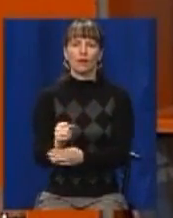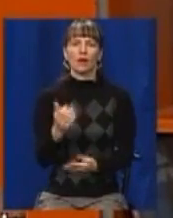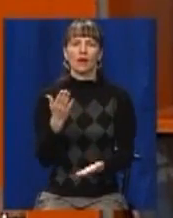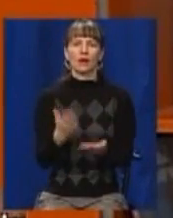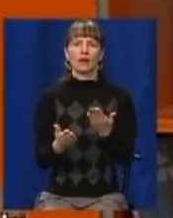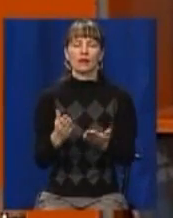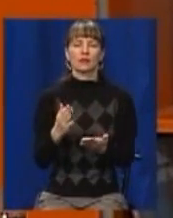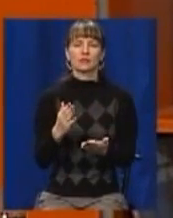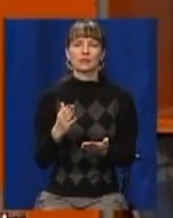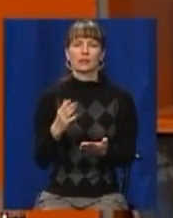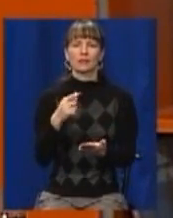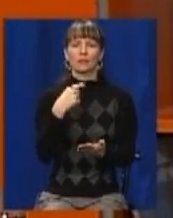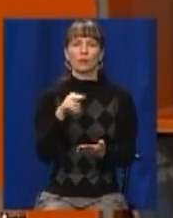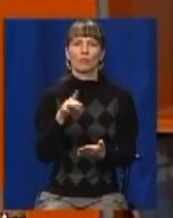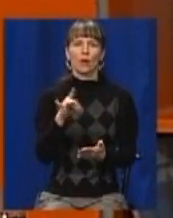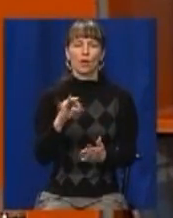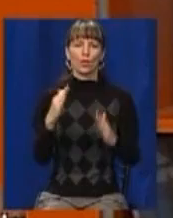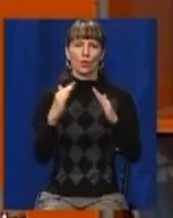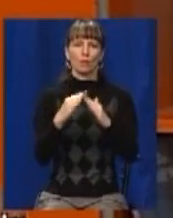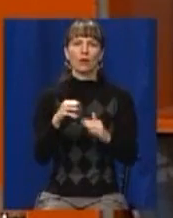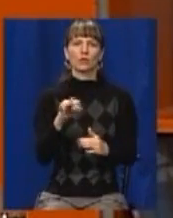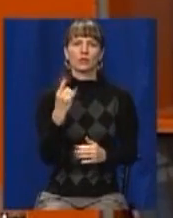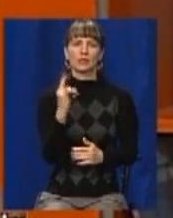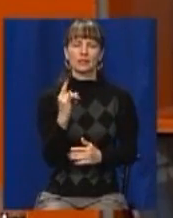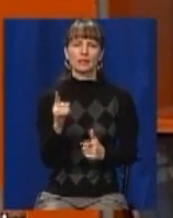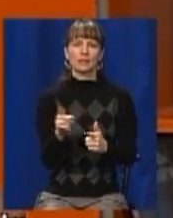так прийшло на думку, то дитина або